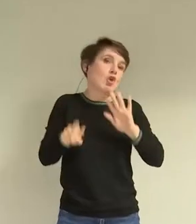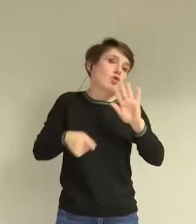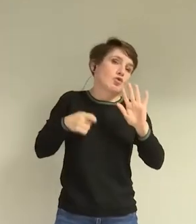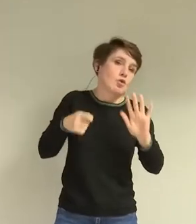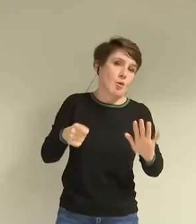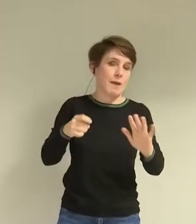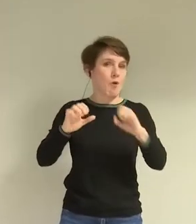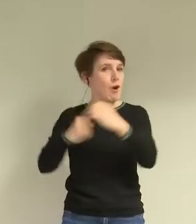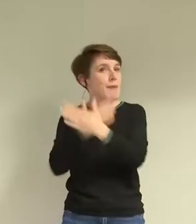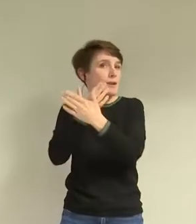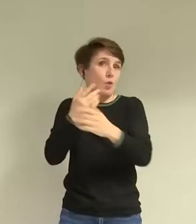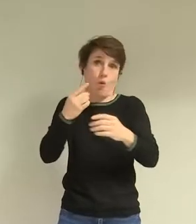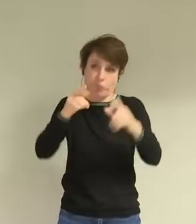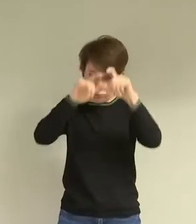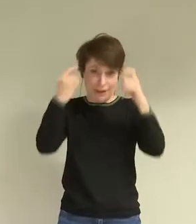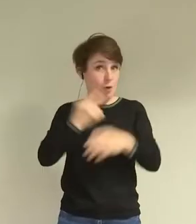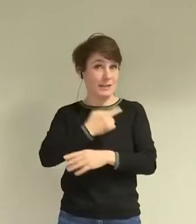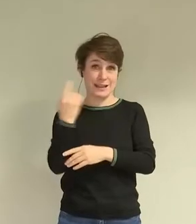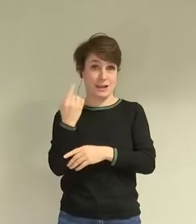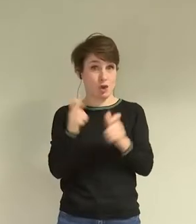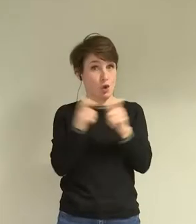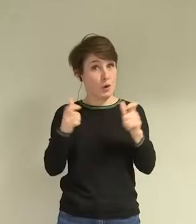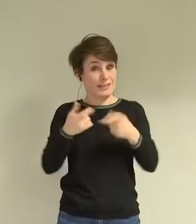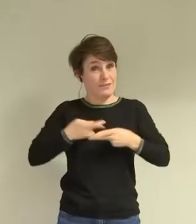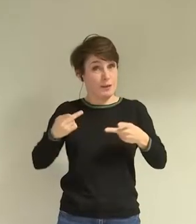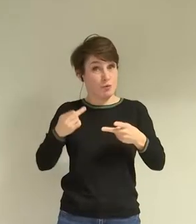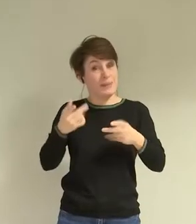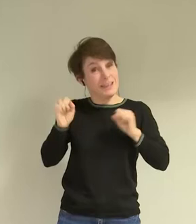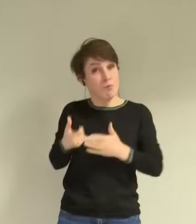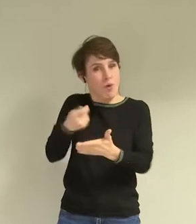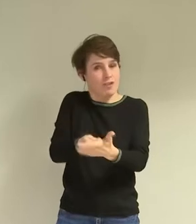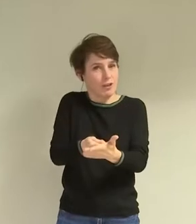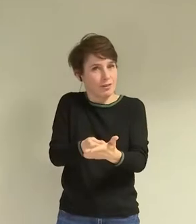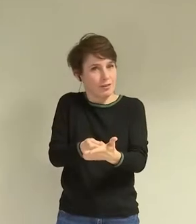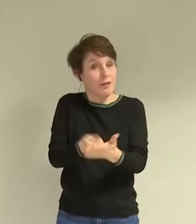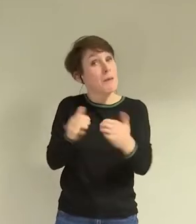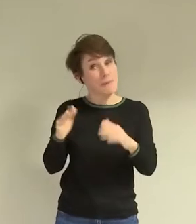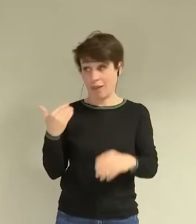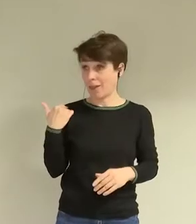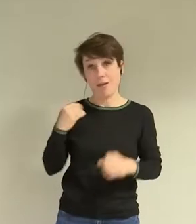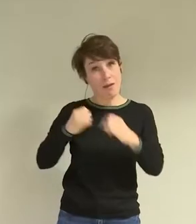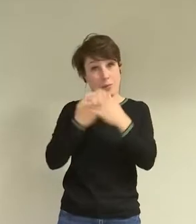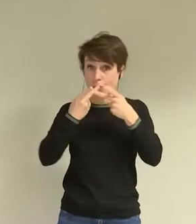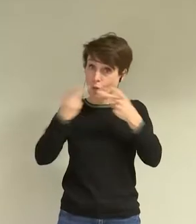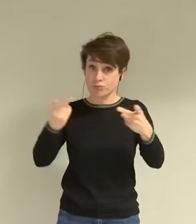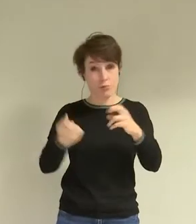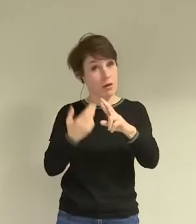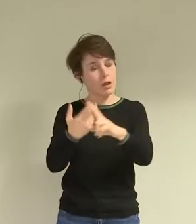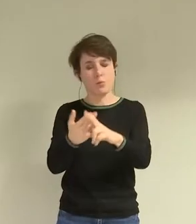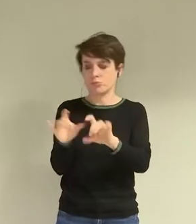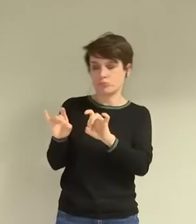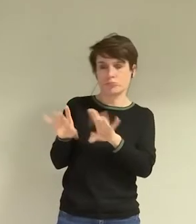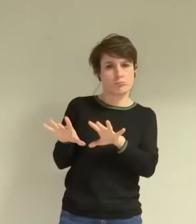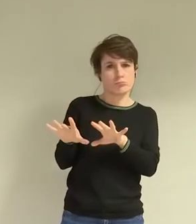la seule collectivité publique à laquelle vous pourriez céder vos pas or elle vous a officiellement indiqué qu'elle ne porterait se